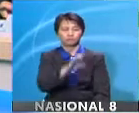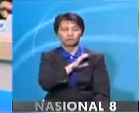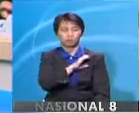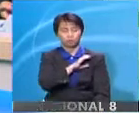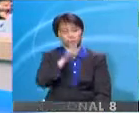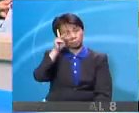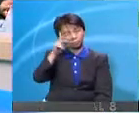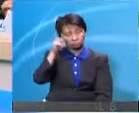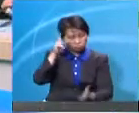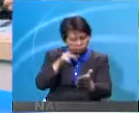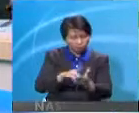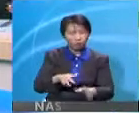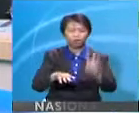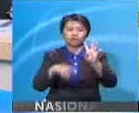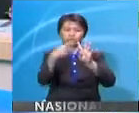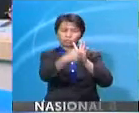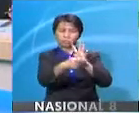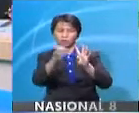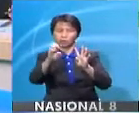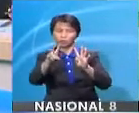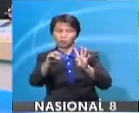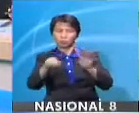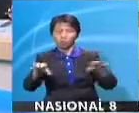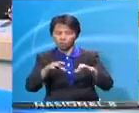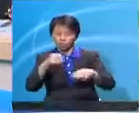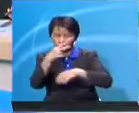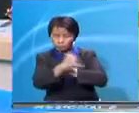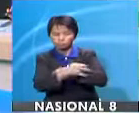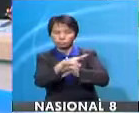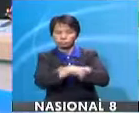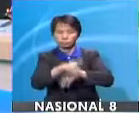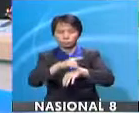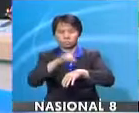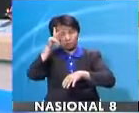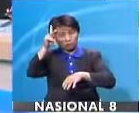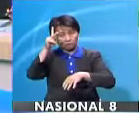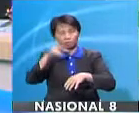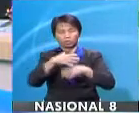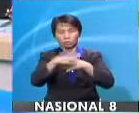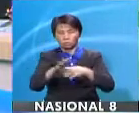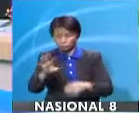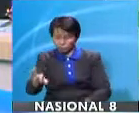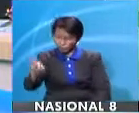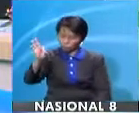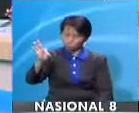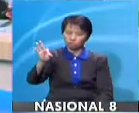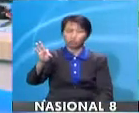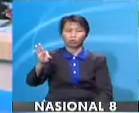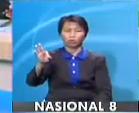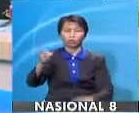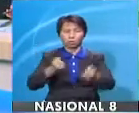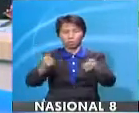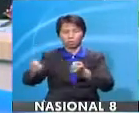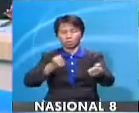Polis Kelantan mengenal pasti empat anggota geng EVA yang melakukan samun bersenjata di negeri itu. Ia selepas penemuan sebuah